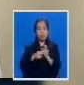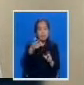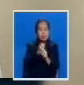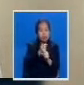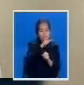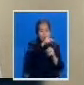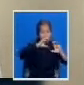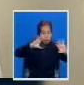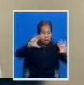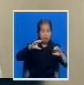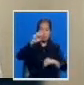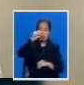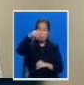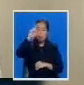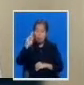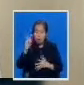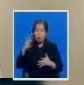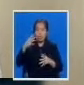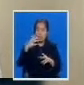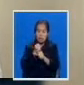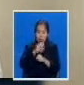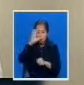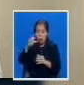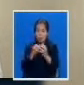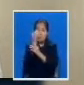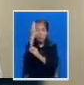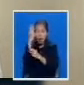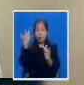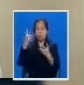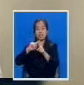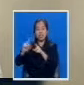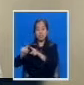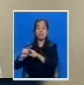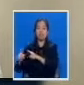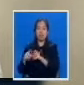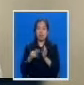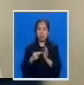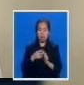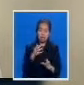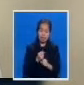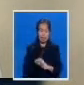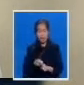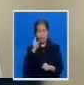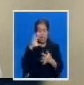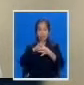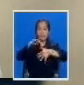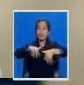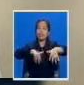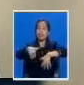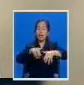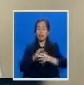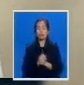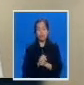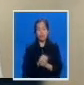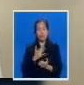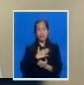พัสดุสปก.ป่าไม้อุทยานนะครับหรือว่าที่ใช้เพื่อประโยชน์ทางสาธารณะก็อยากจะเรียนครับว่